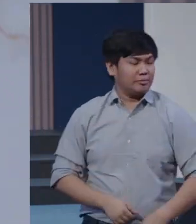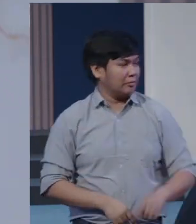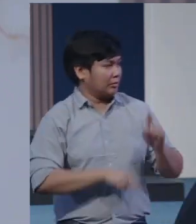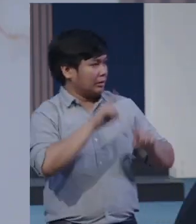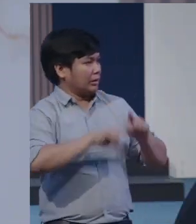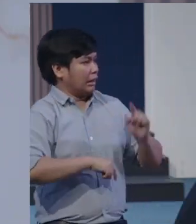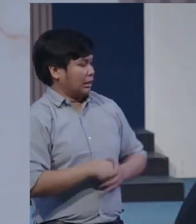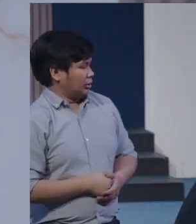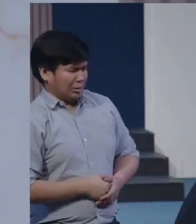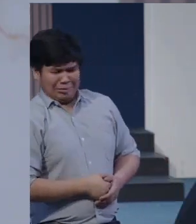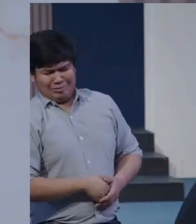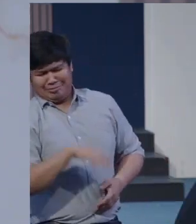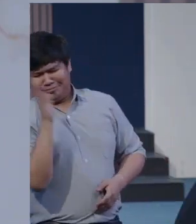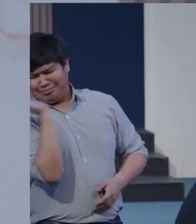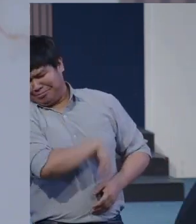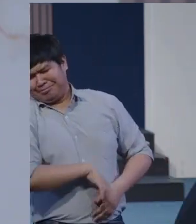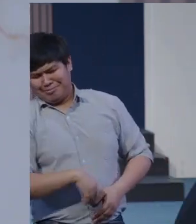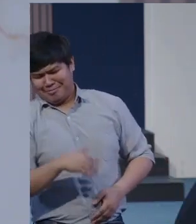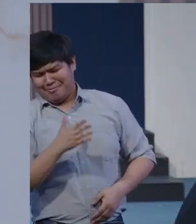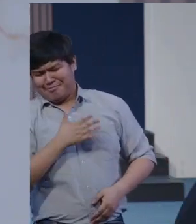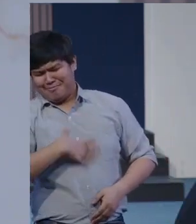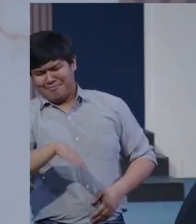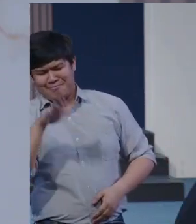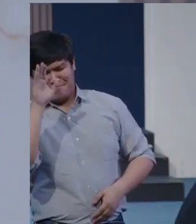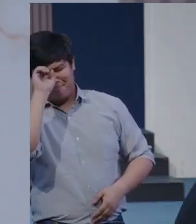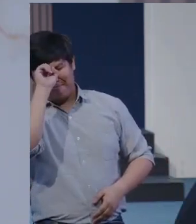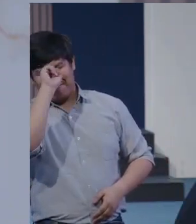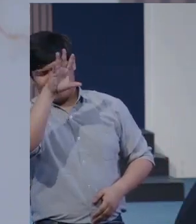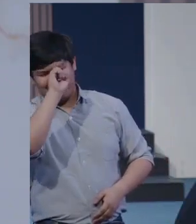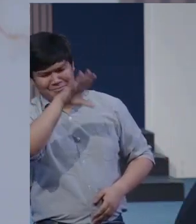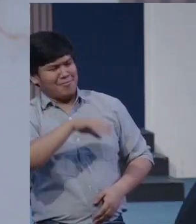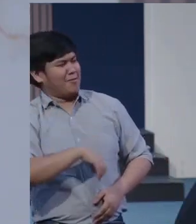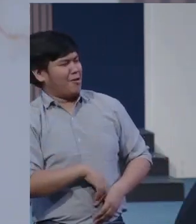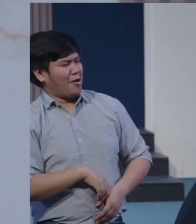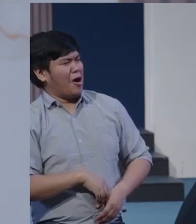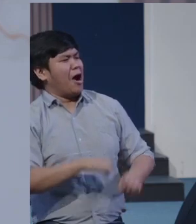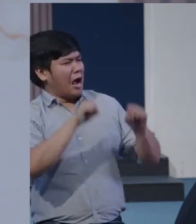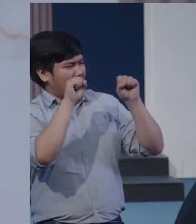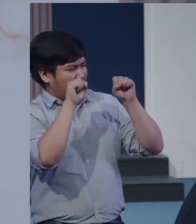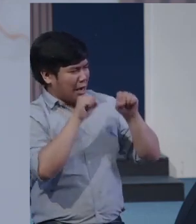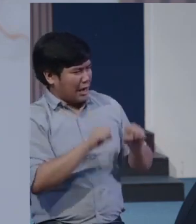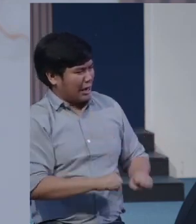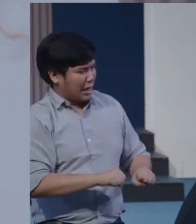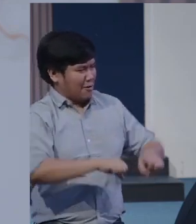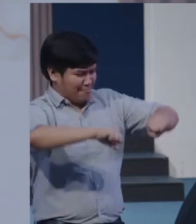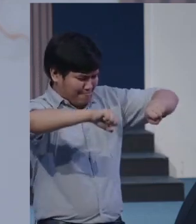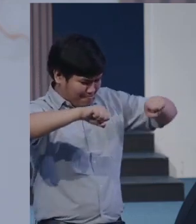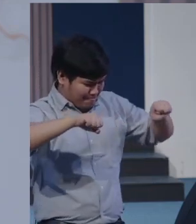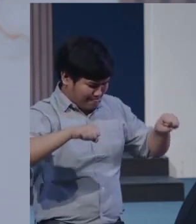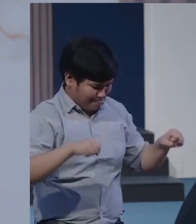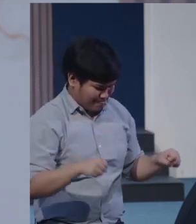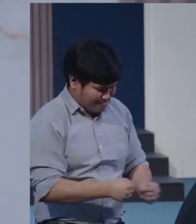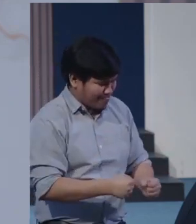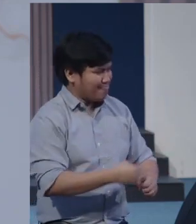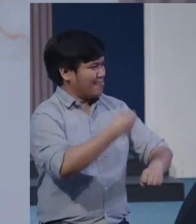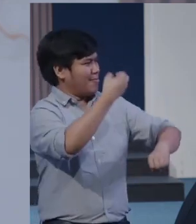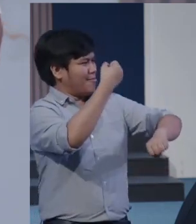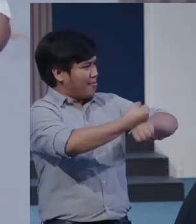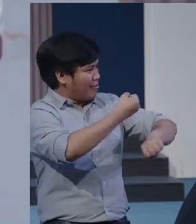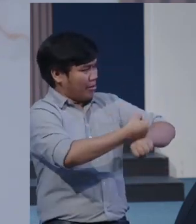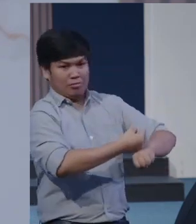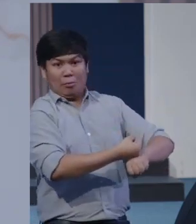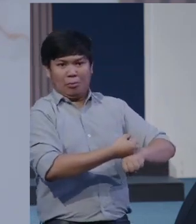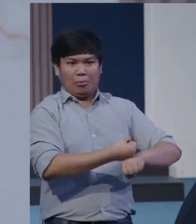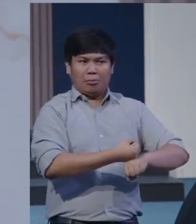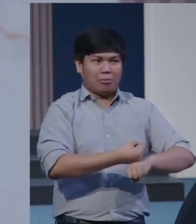ah wala yan sa kuya ko ang kuya ko kaya niyang baliin ang bakal Syempre hindi naman totoo